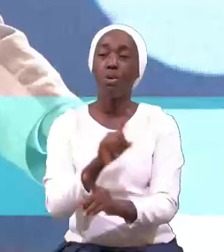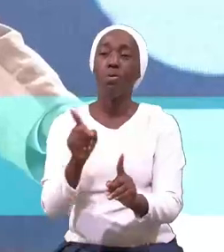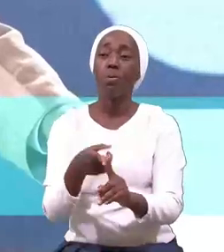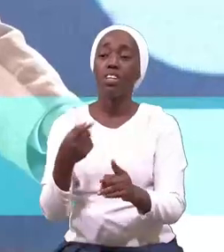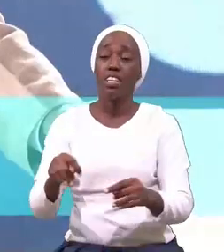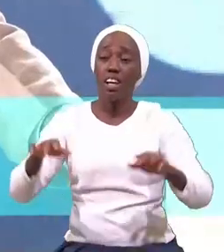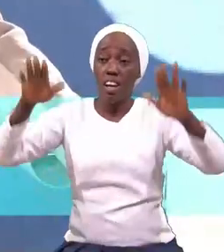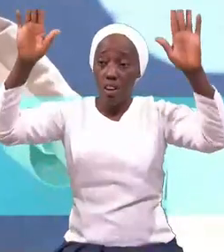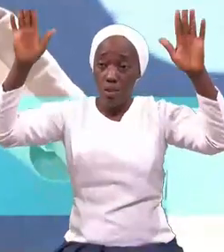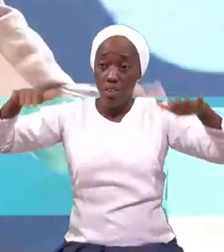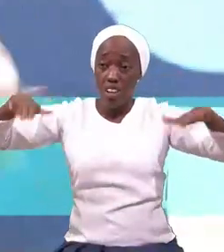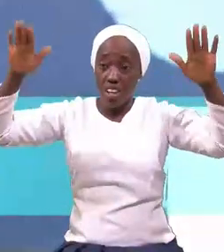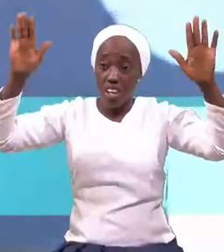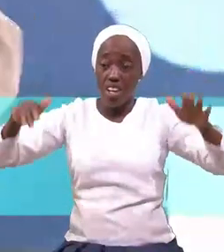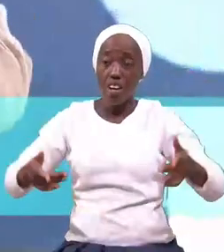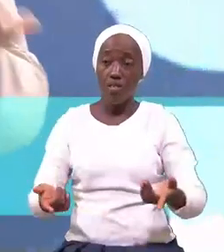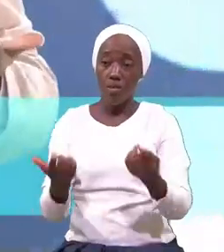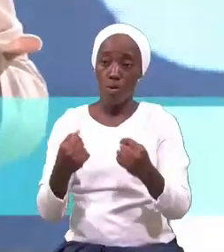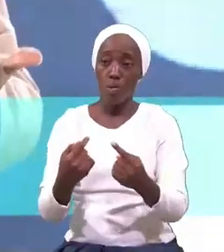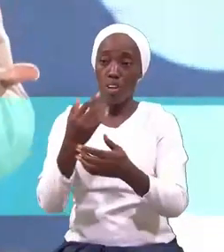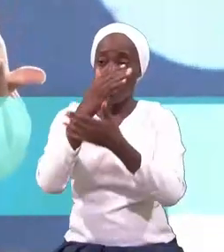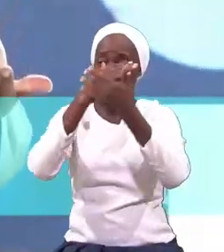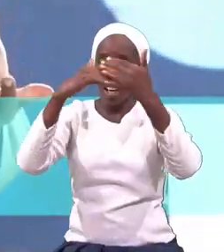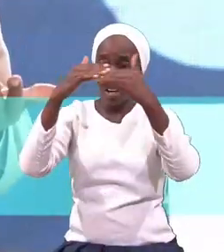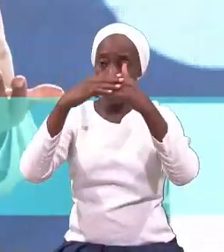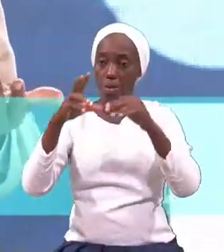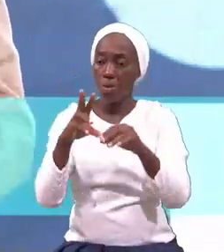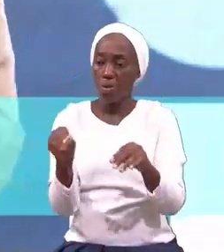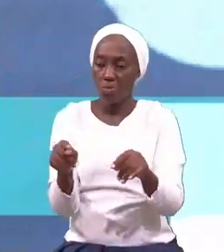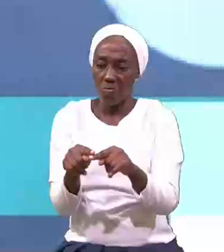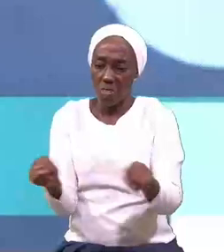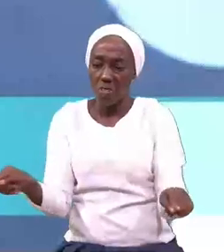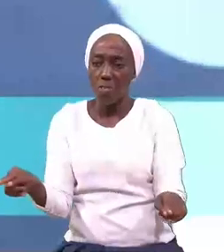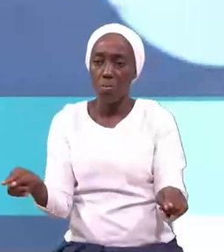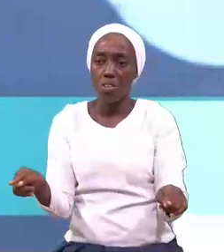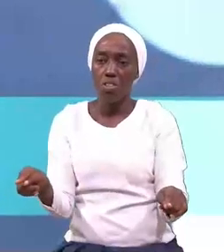Quand la pluie tombe du ciel, il n'y a pas de discrimination.